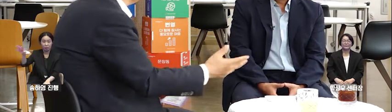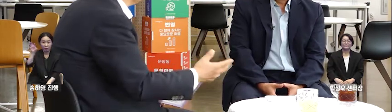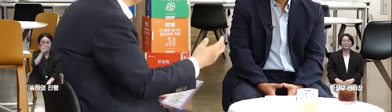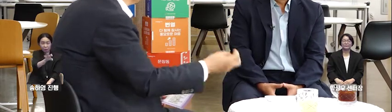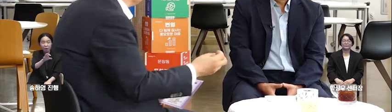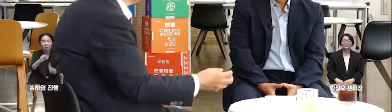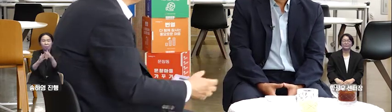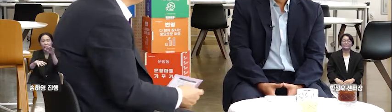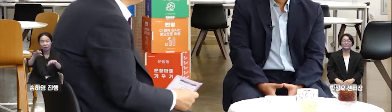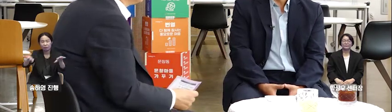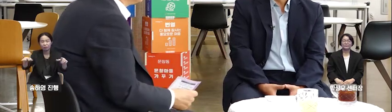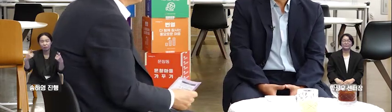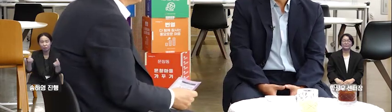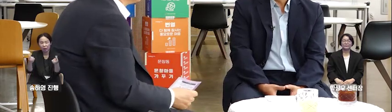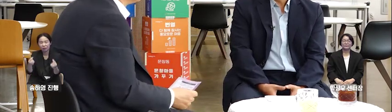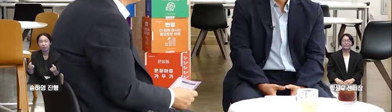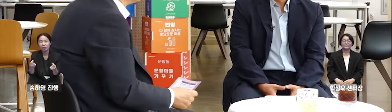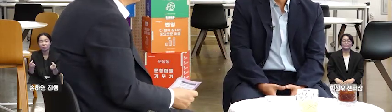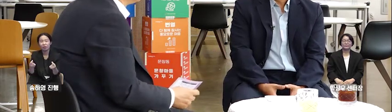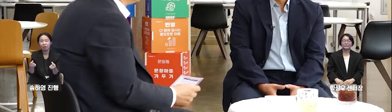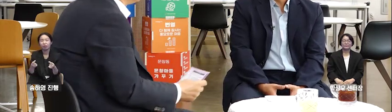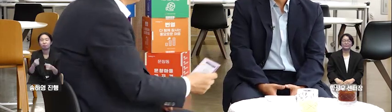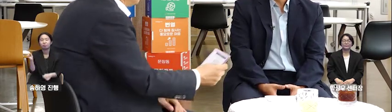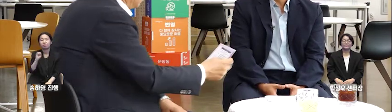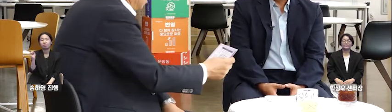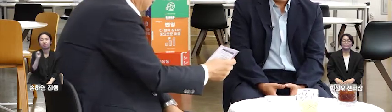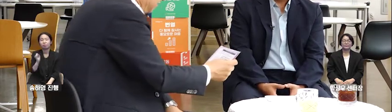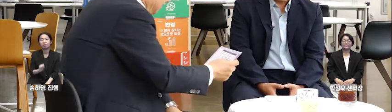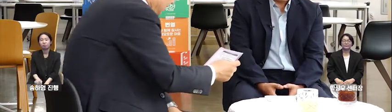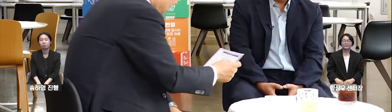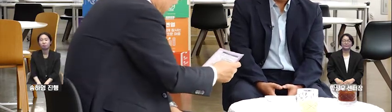리빙 랩으로 되는 거군요.